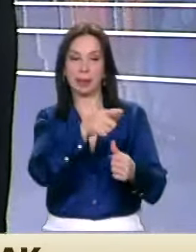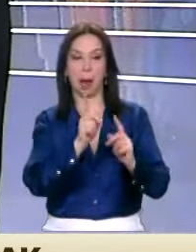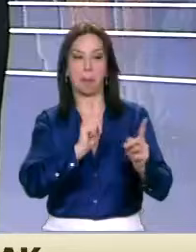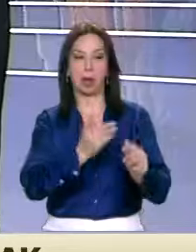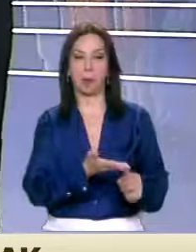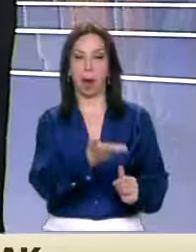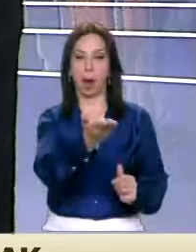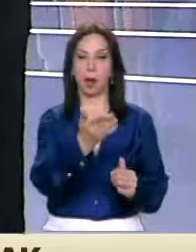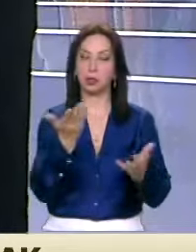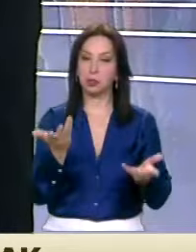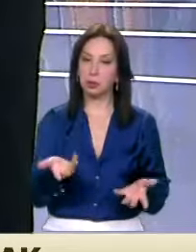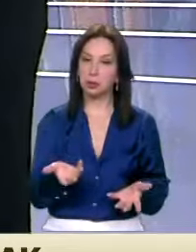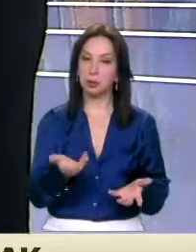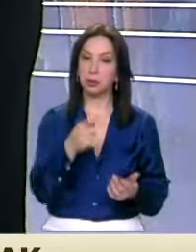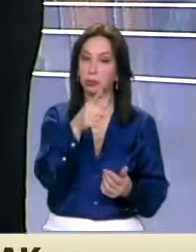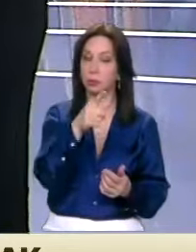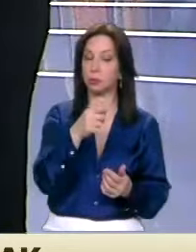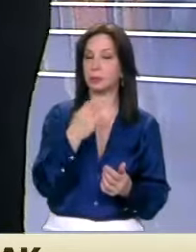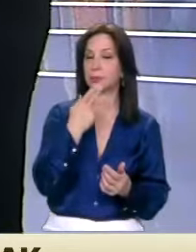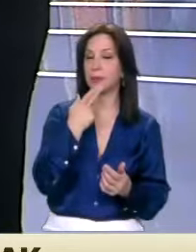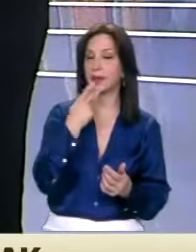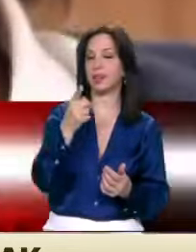yardım defilesi düzenlemeyi düşünüyorum dedi.